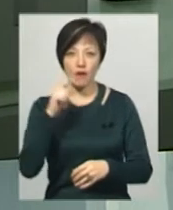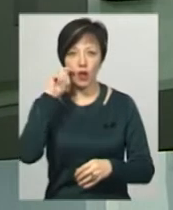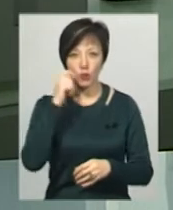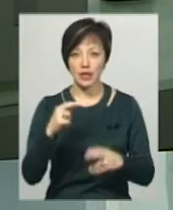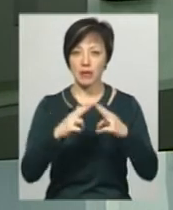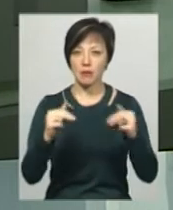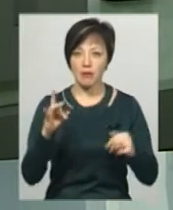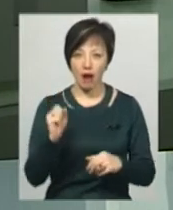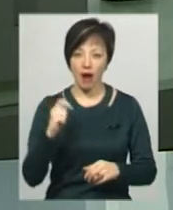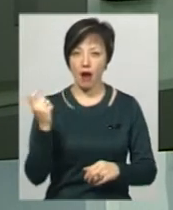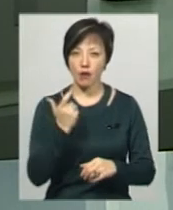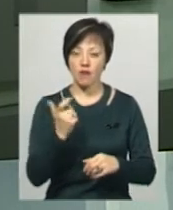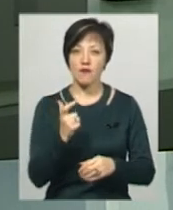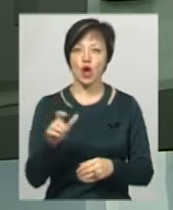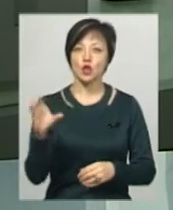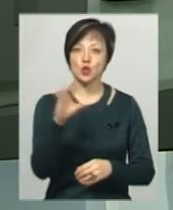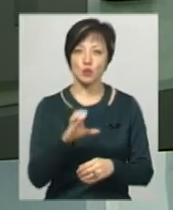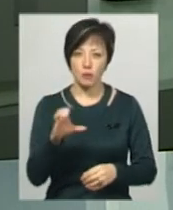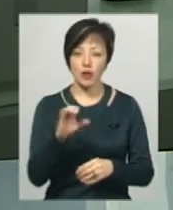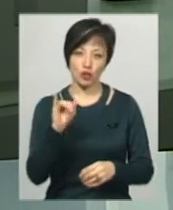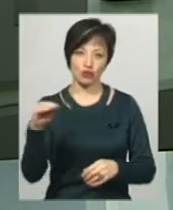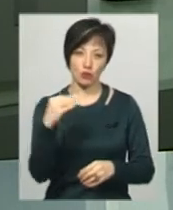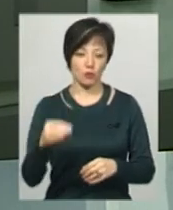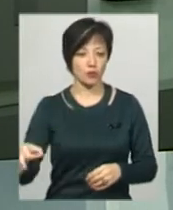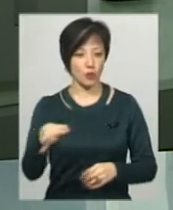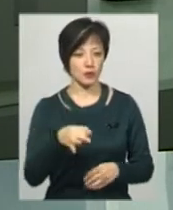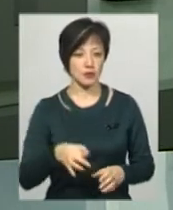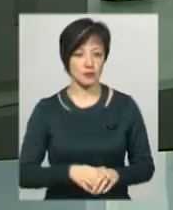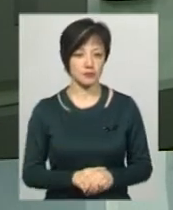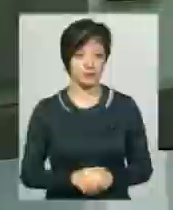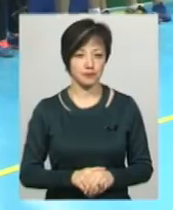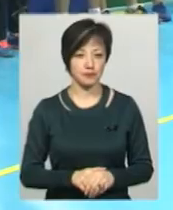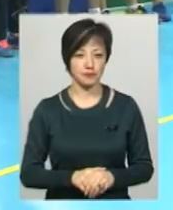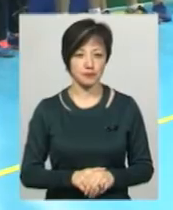Луцька, Дніпра, Харкова, Сум та Бердичева Житомирської області.